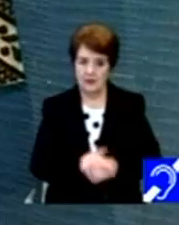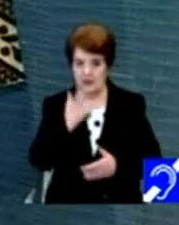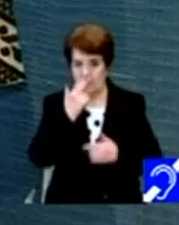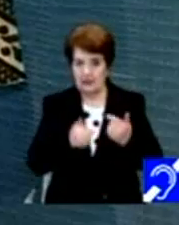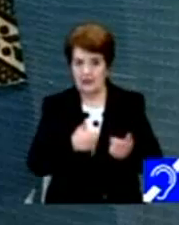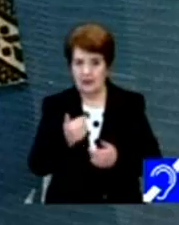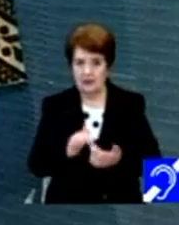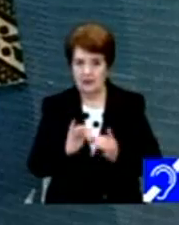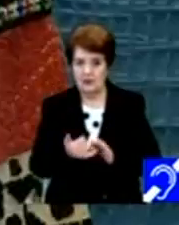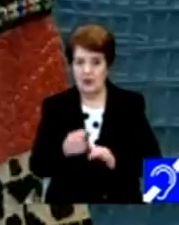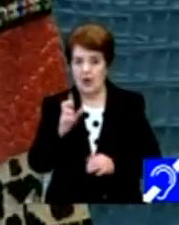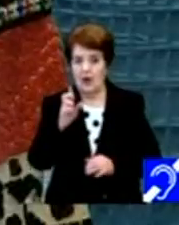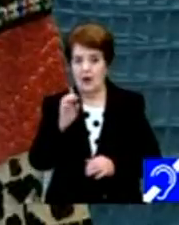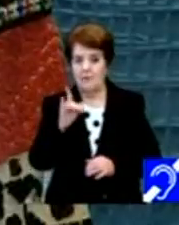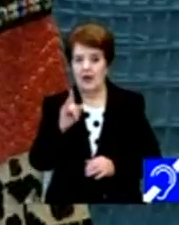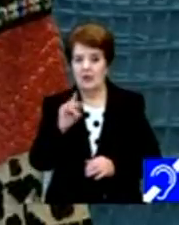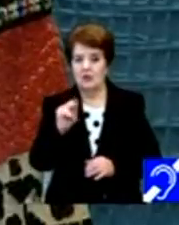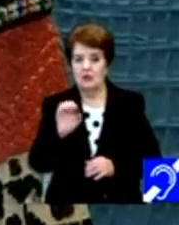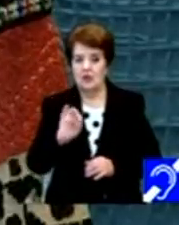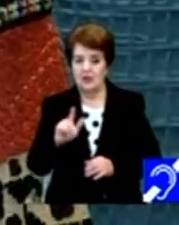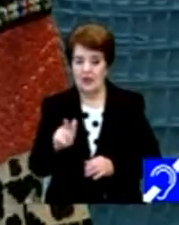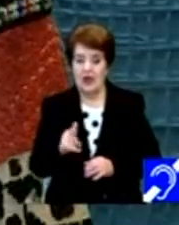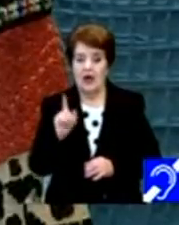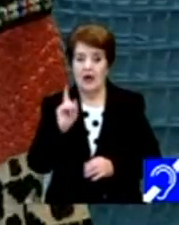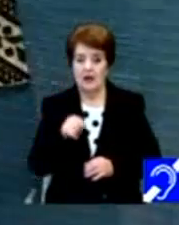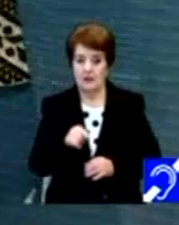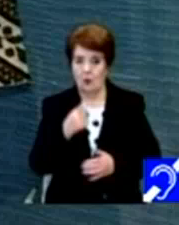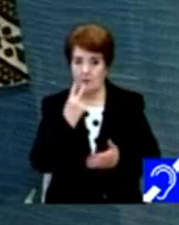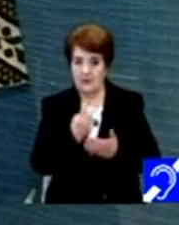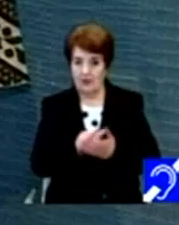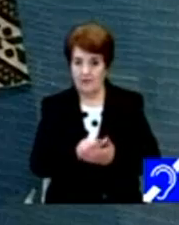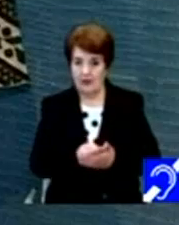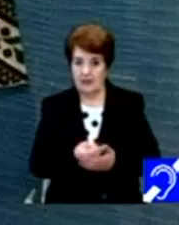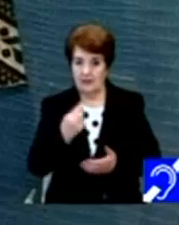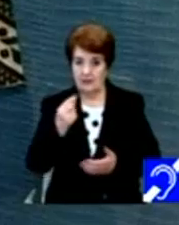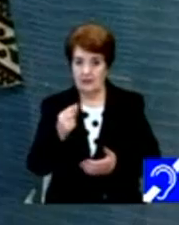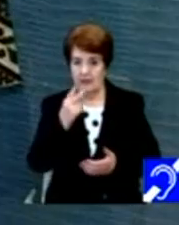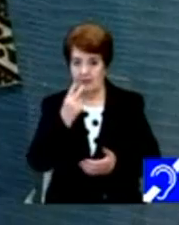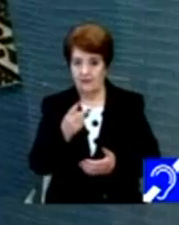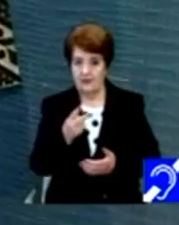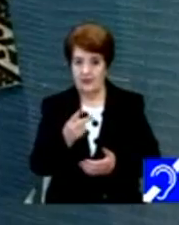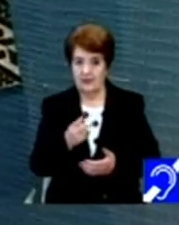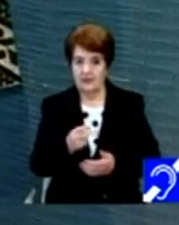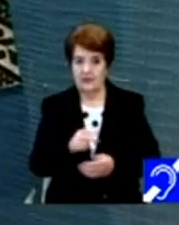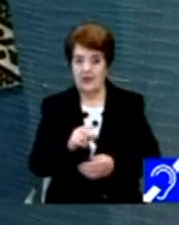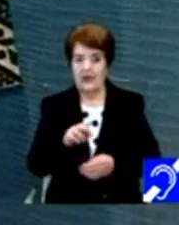tradiția satului Briceni. Așa cum observați, are altița de data aceasta